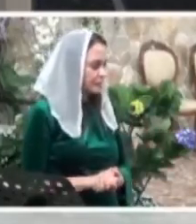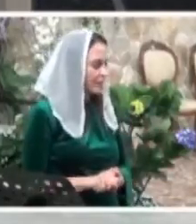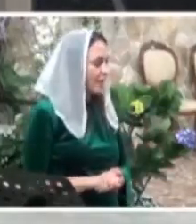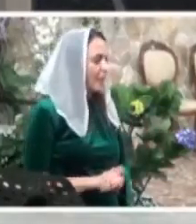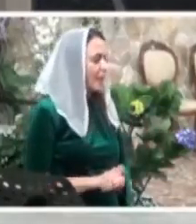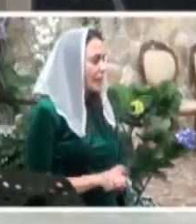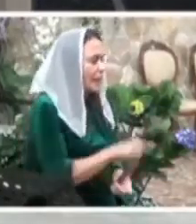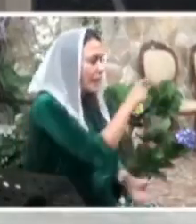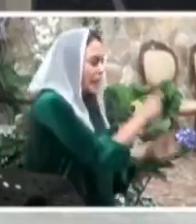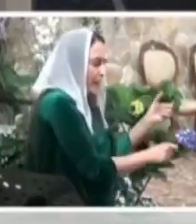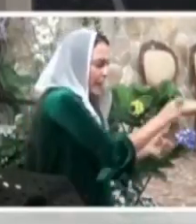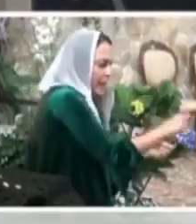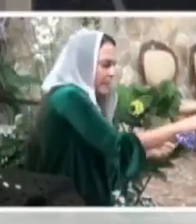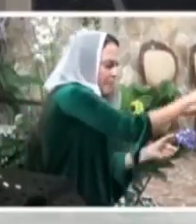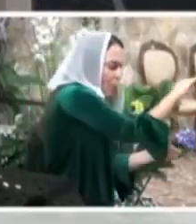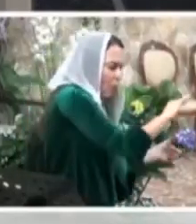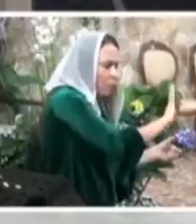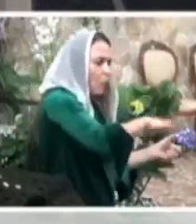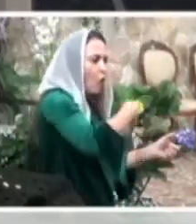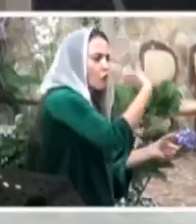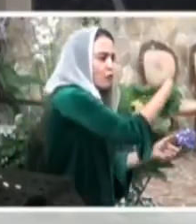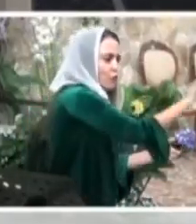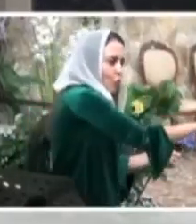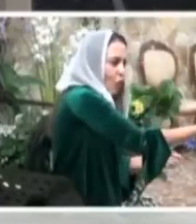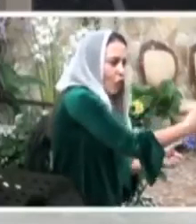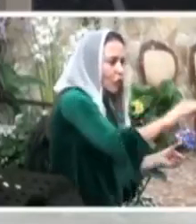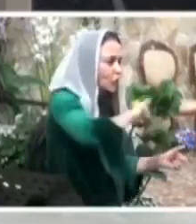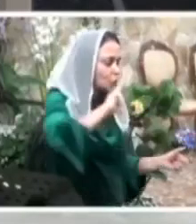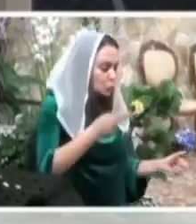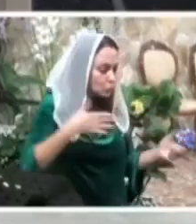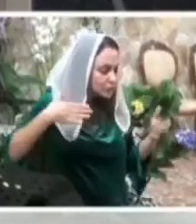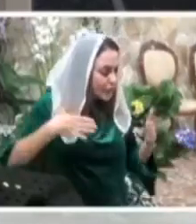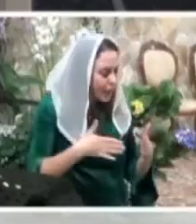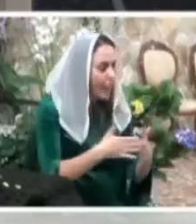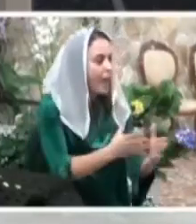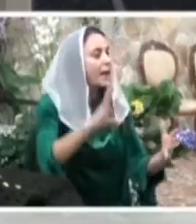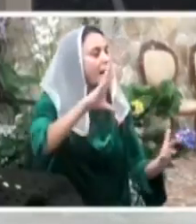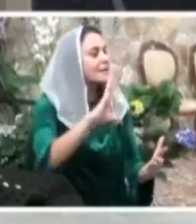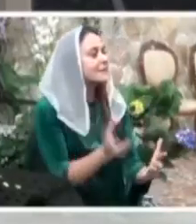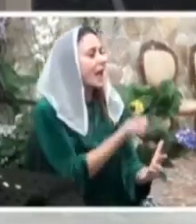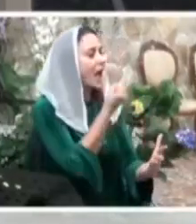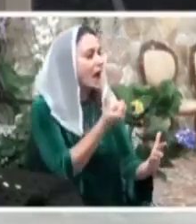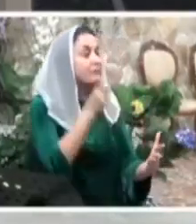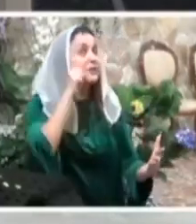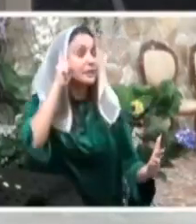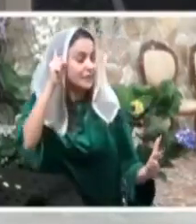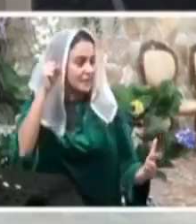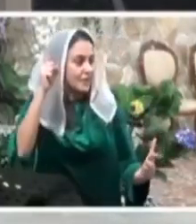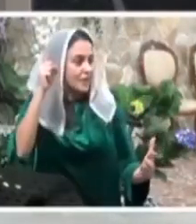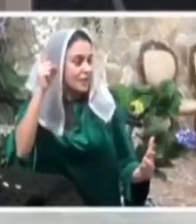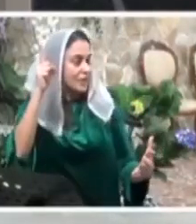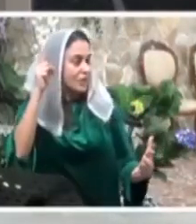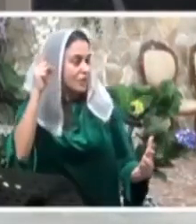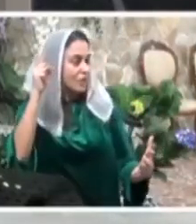stato avvertito attraverso le azioni, il gesto di Noè, che Dio stava